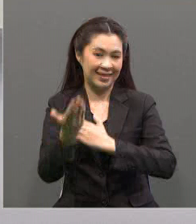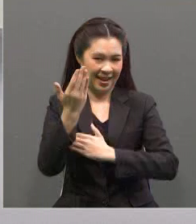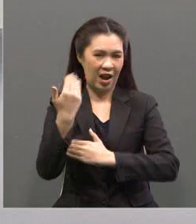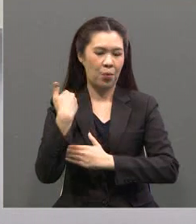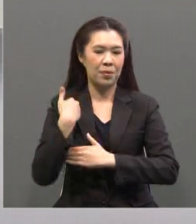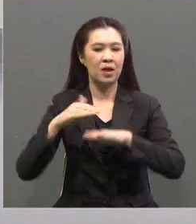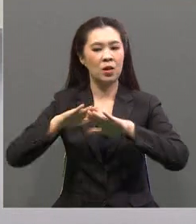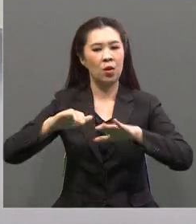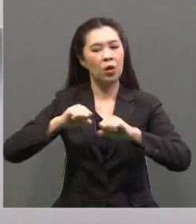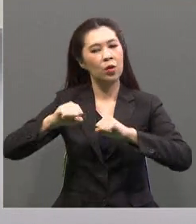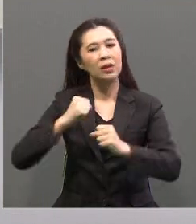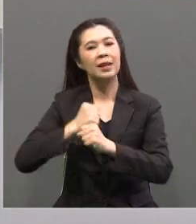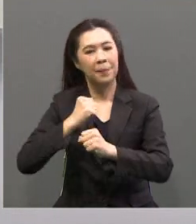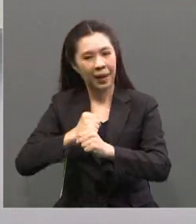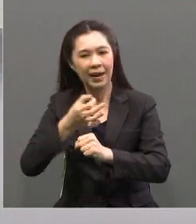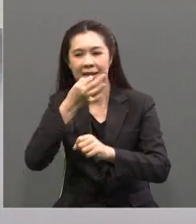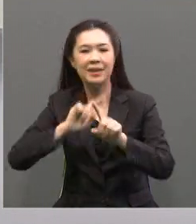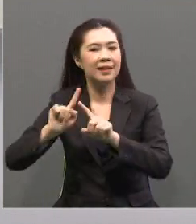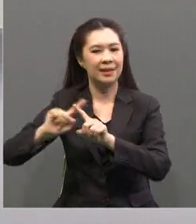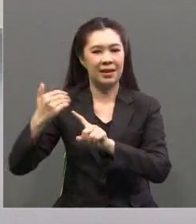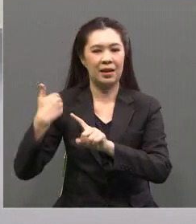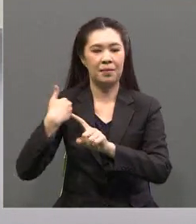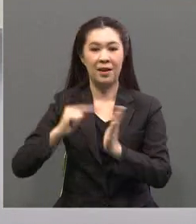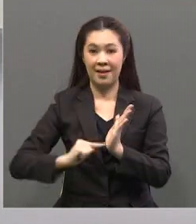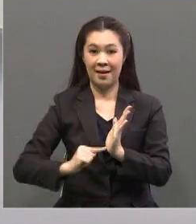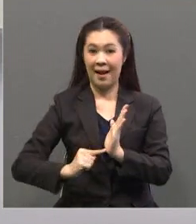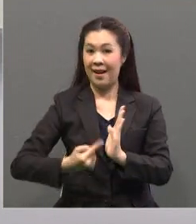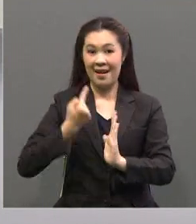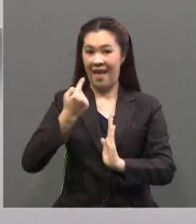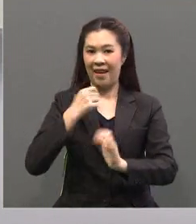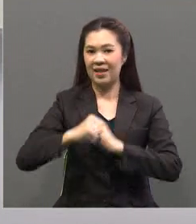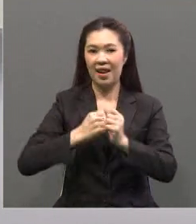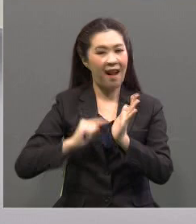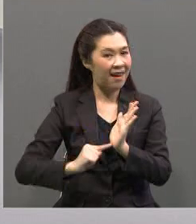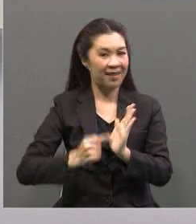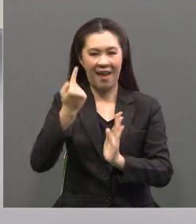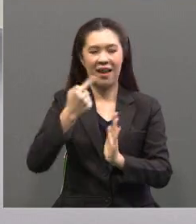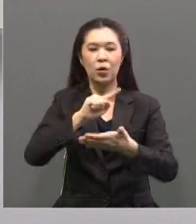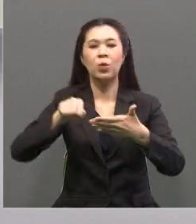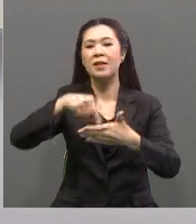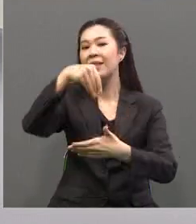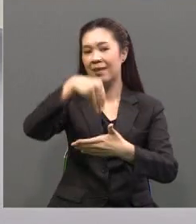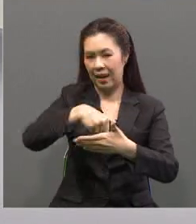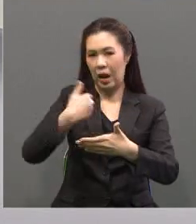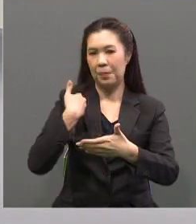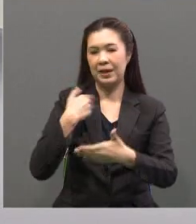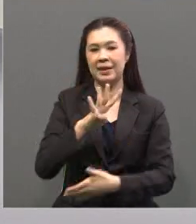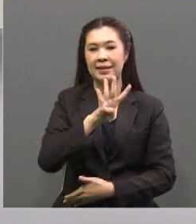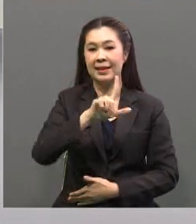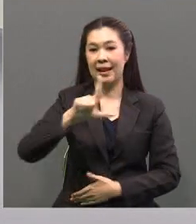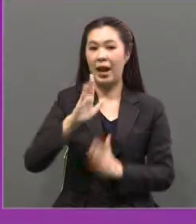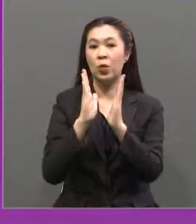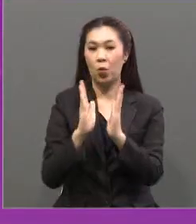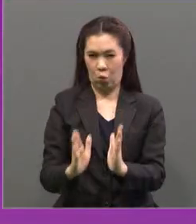วัยทำงานด้วยส่วนกลุ่มผู้มีสิทธิ์เลือกตั้งครั้งแรกที่เรียกว่า First Waterหรือว่า first timewordเตอร์เนี่ยครับ 4ล้านคนผู้ชม